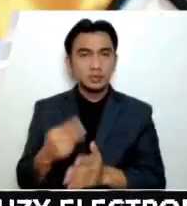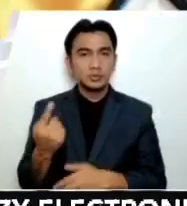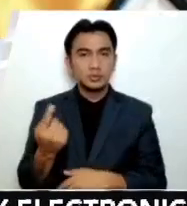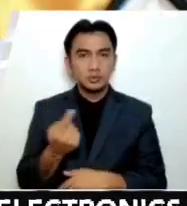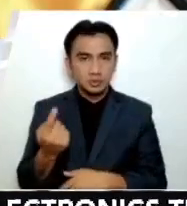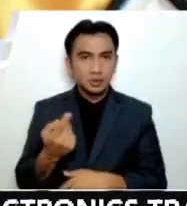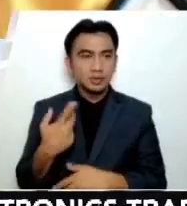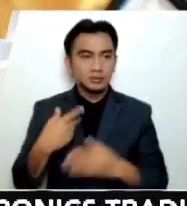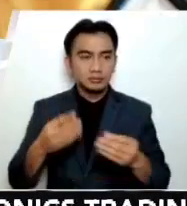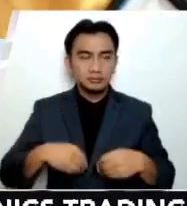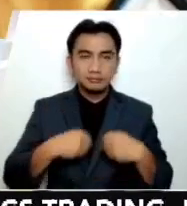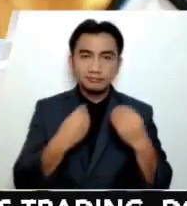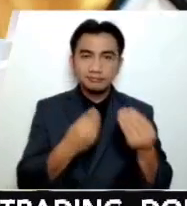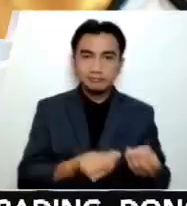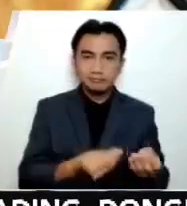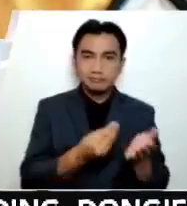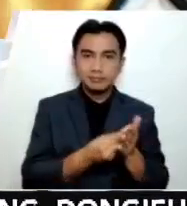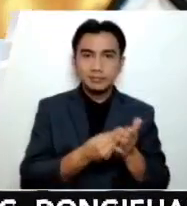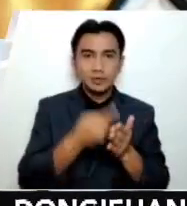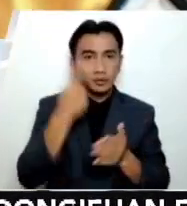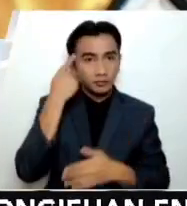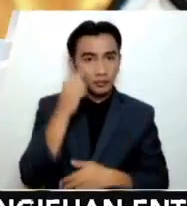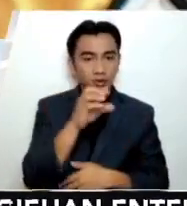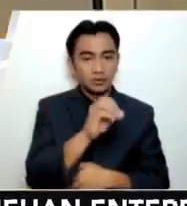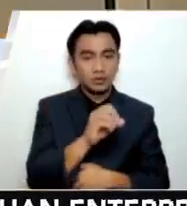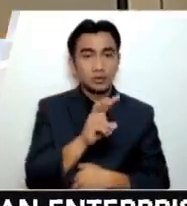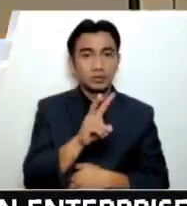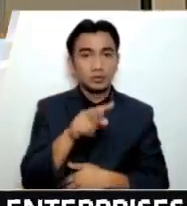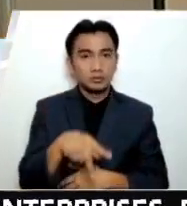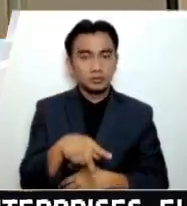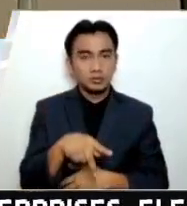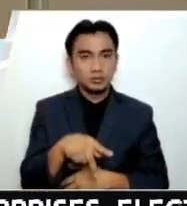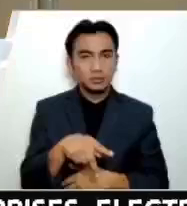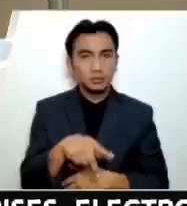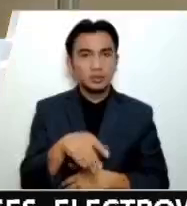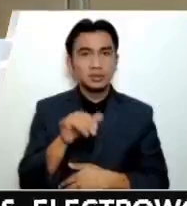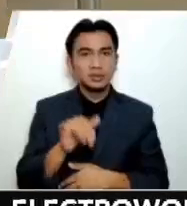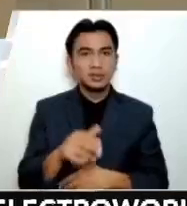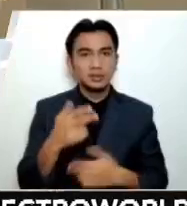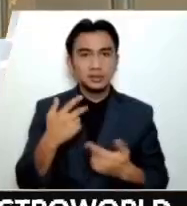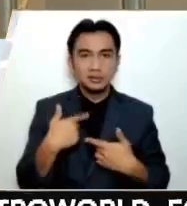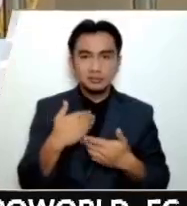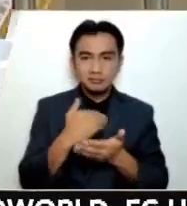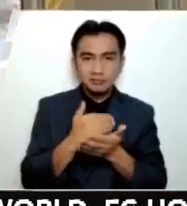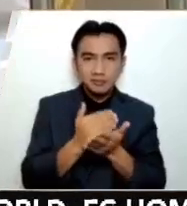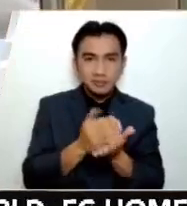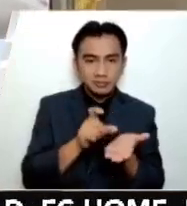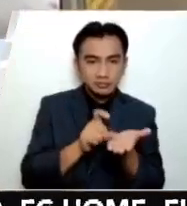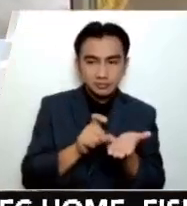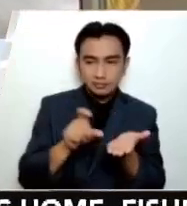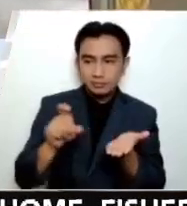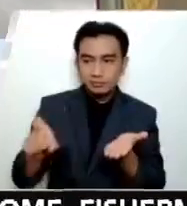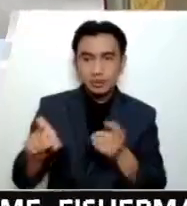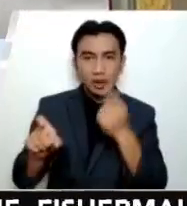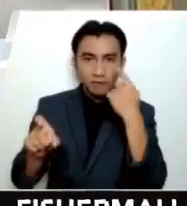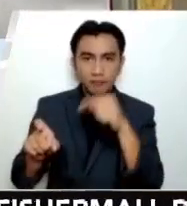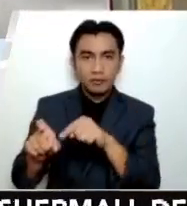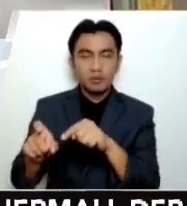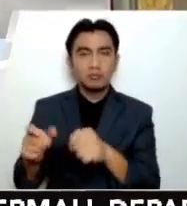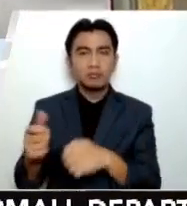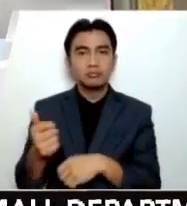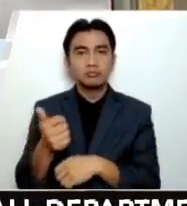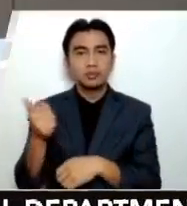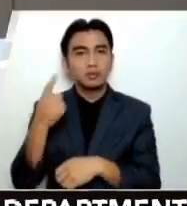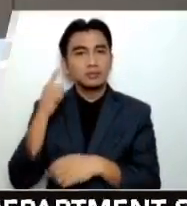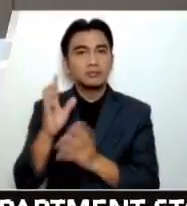pondo para sa OVP. Inilipat daw ng House Appropriations Committee ang pondo para sa mga social program